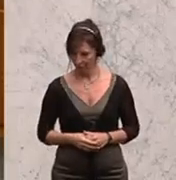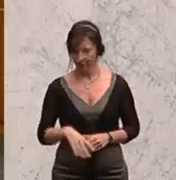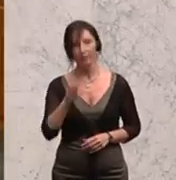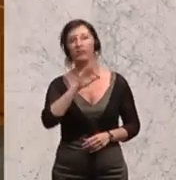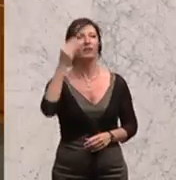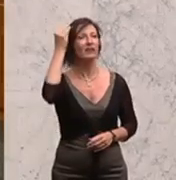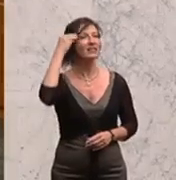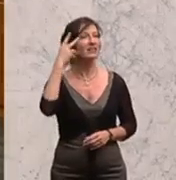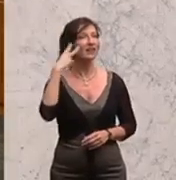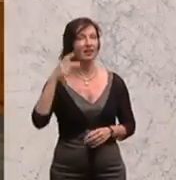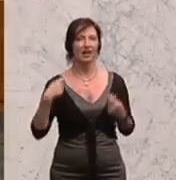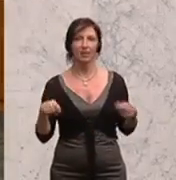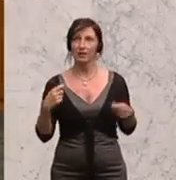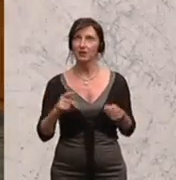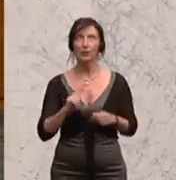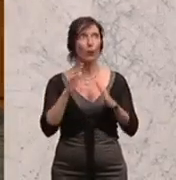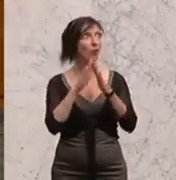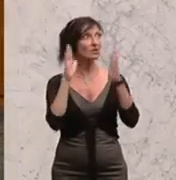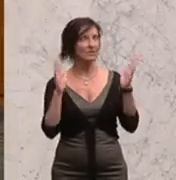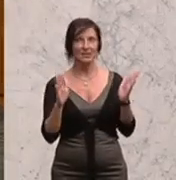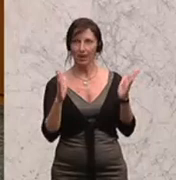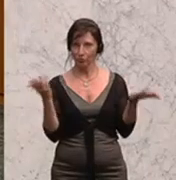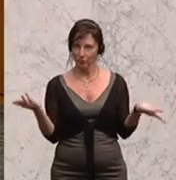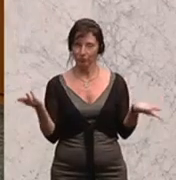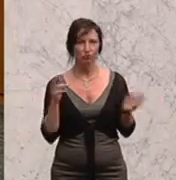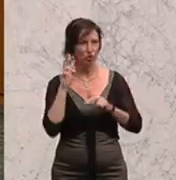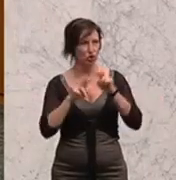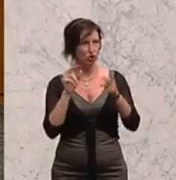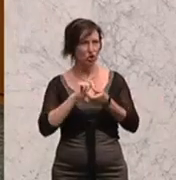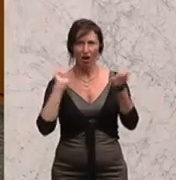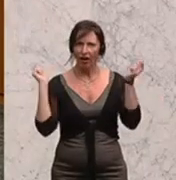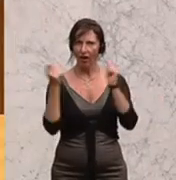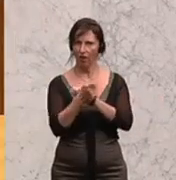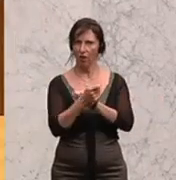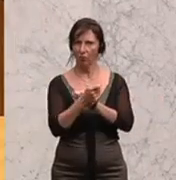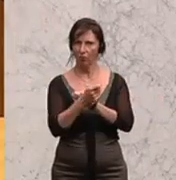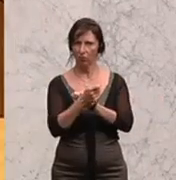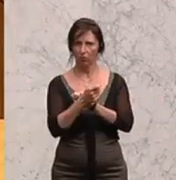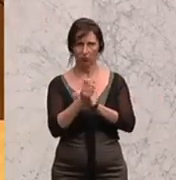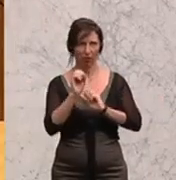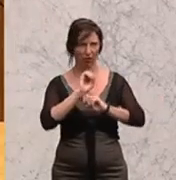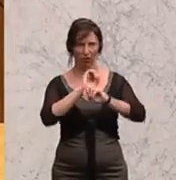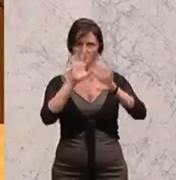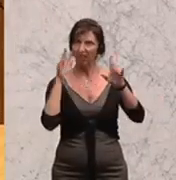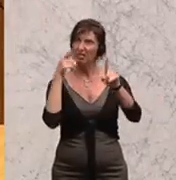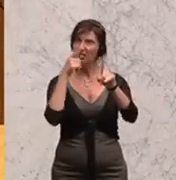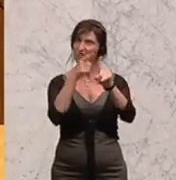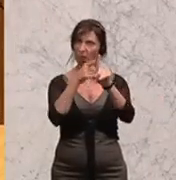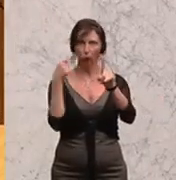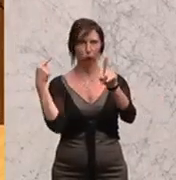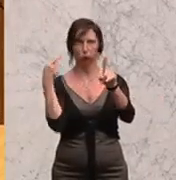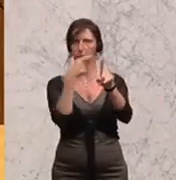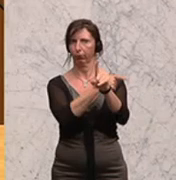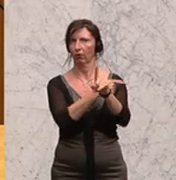Geschätzter Herr Präsident, Hohes Haus, meine Damen und Herren. Die Steuerreform geht ganz klar am Ziel vorbei, wenn